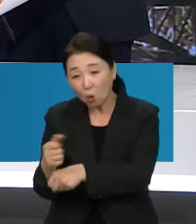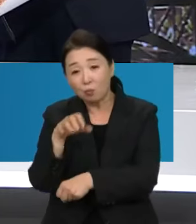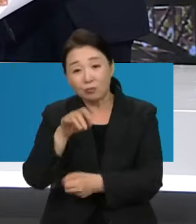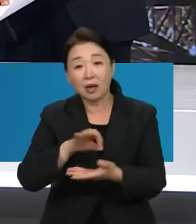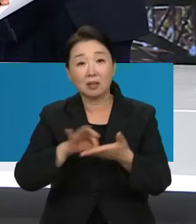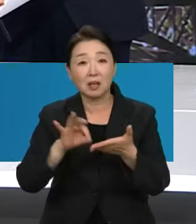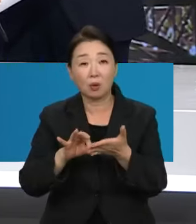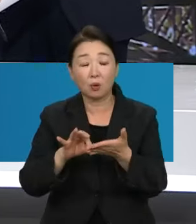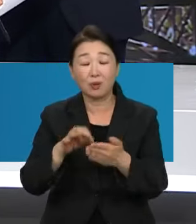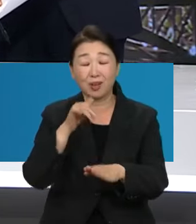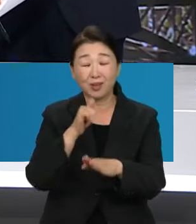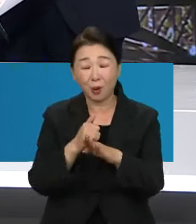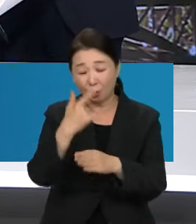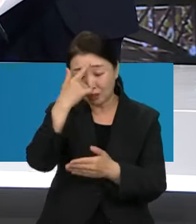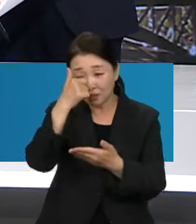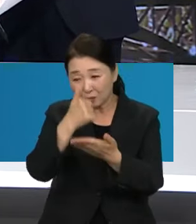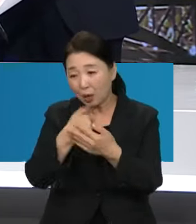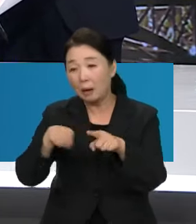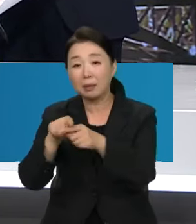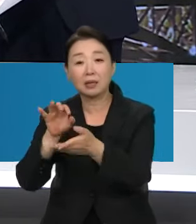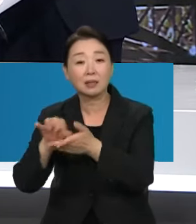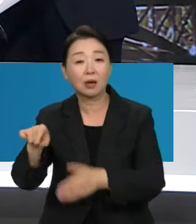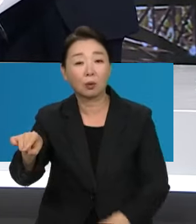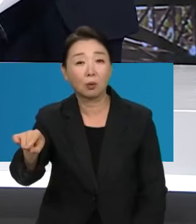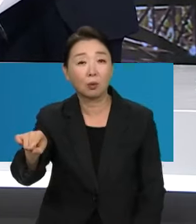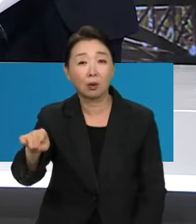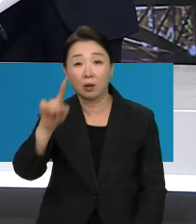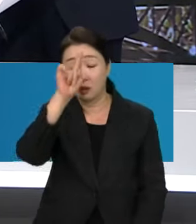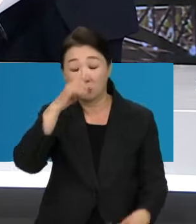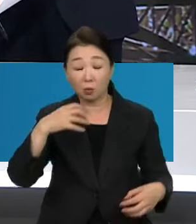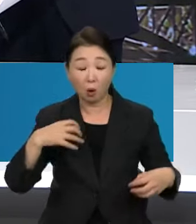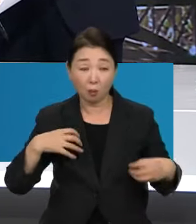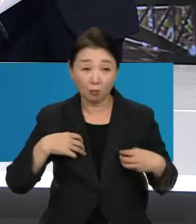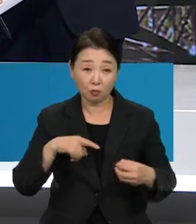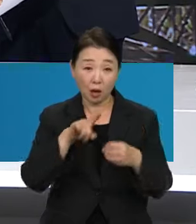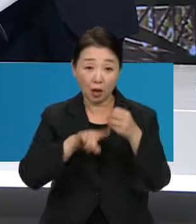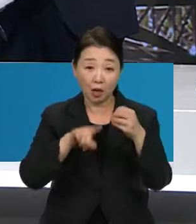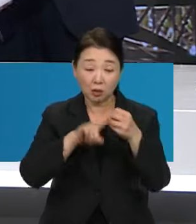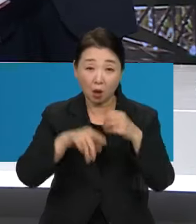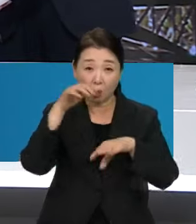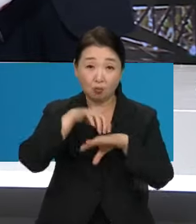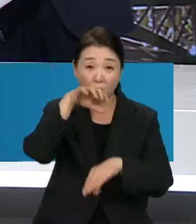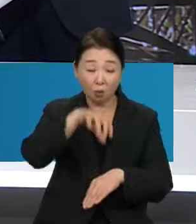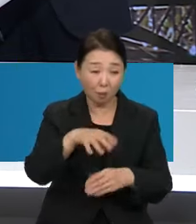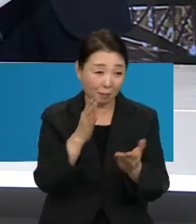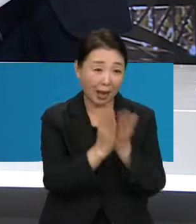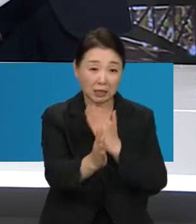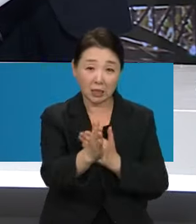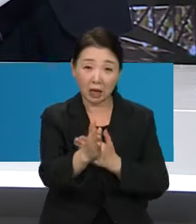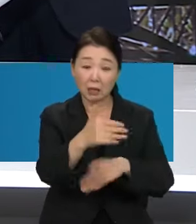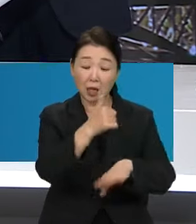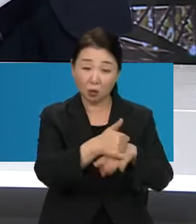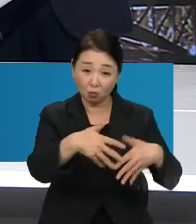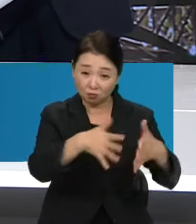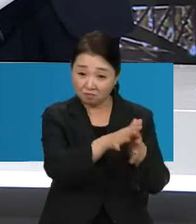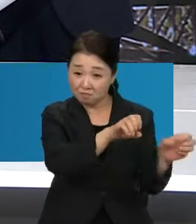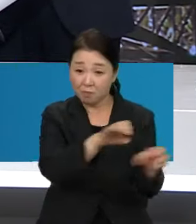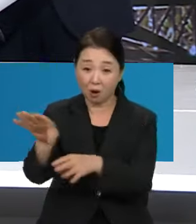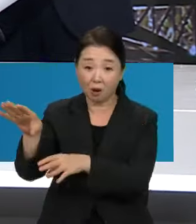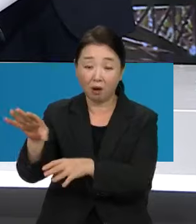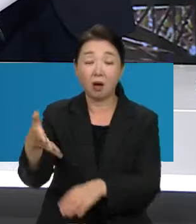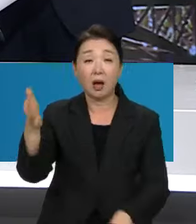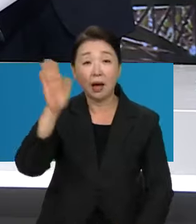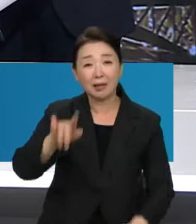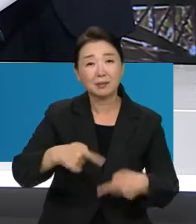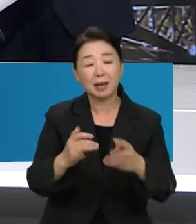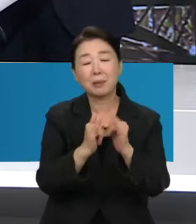이용한 사실이 확인됐습니다. 정부가 템플스테이 목적과 맞지 않는다며 철거를 요구하기도 했는데 사찰 측은 템플스테이 참가자를